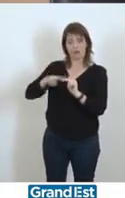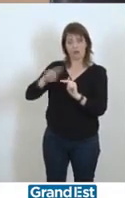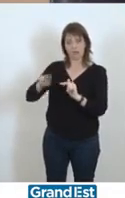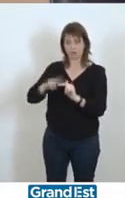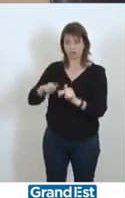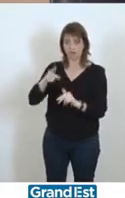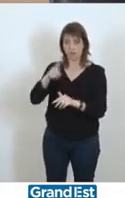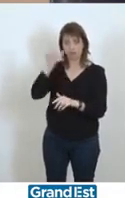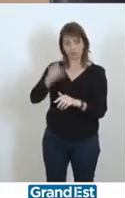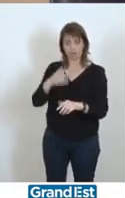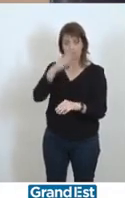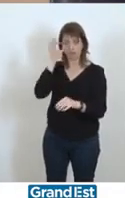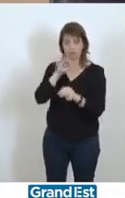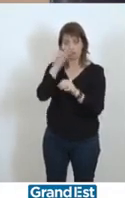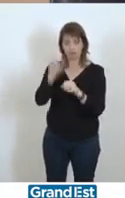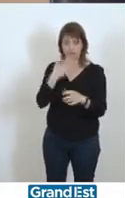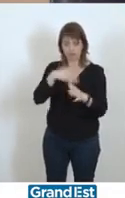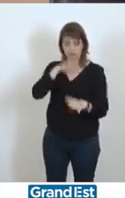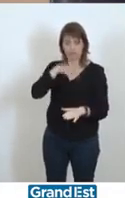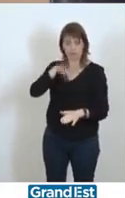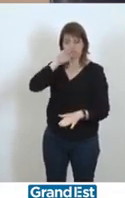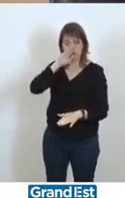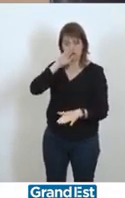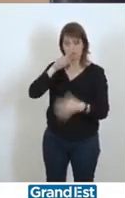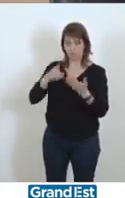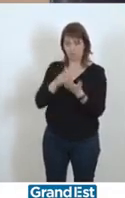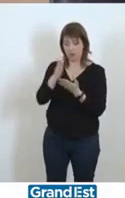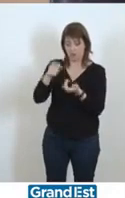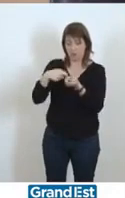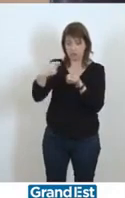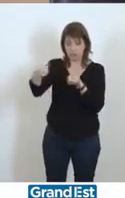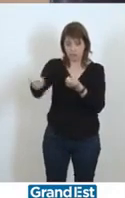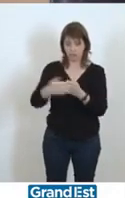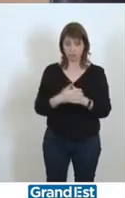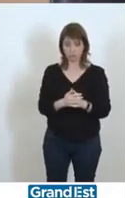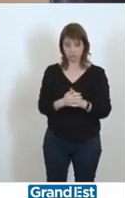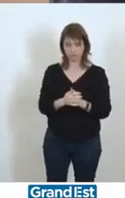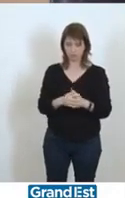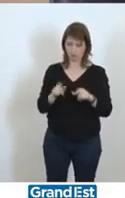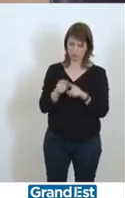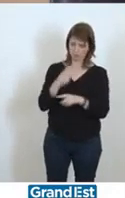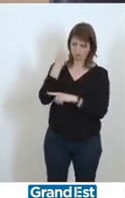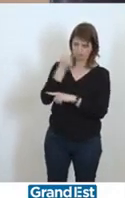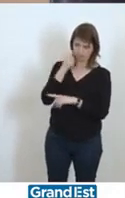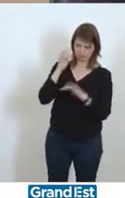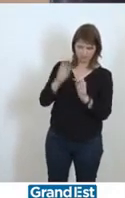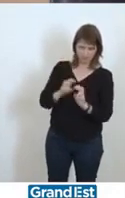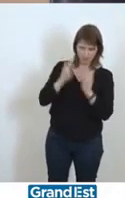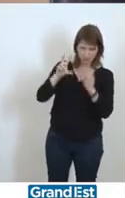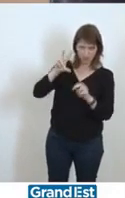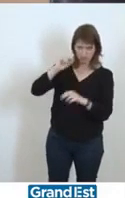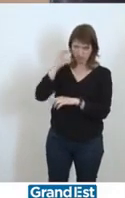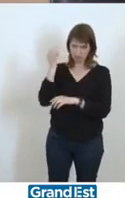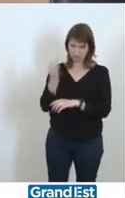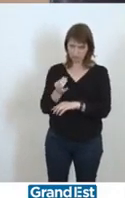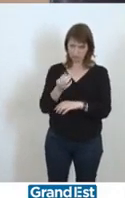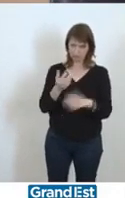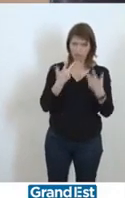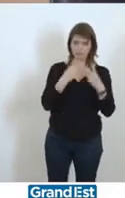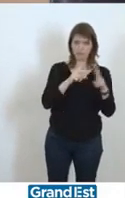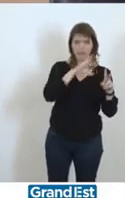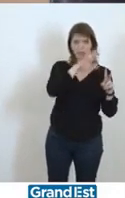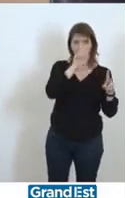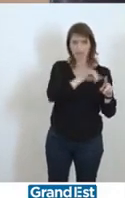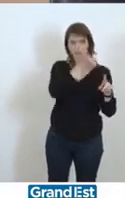parcours. Nous émettons aussi des doutes sur la pérennité de l'augmentation de 30% du trafic TER entre Reims et Charleville-Mézières,